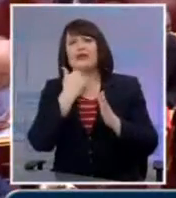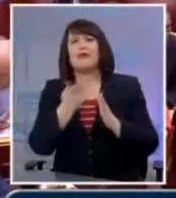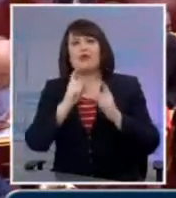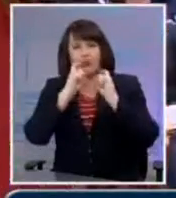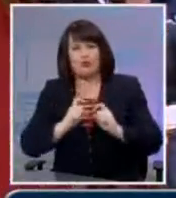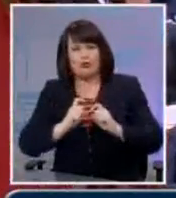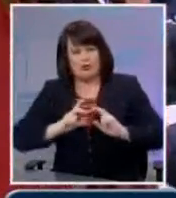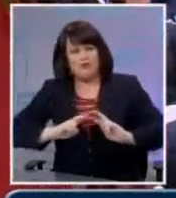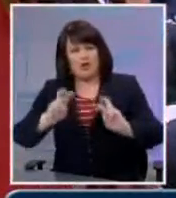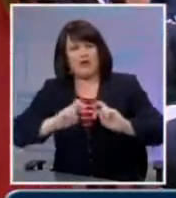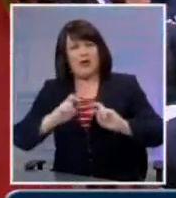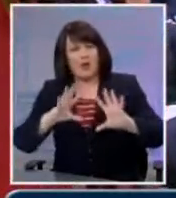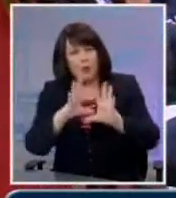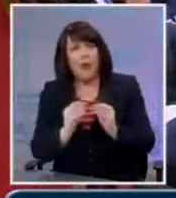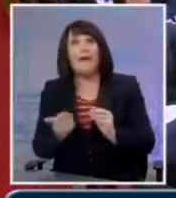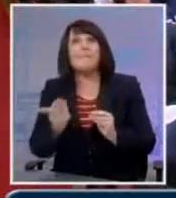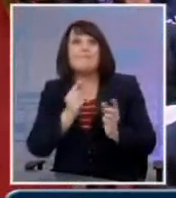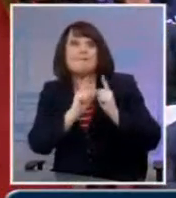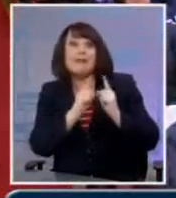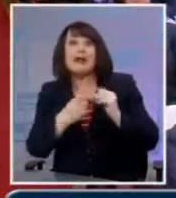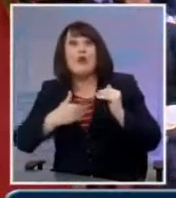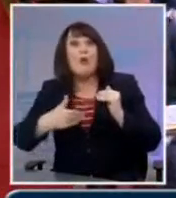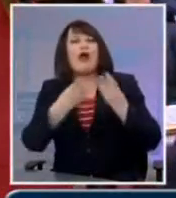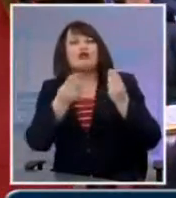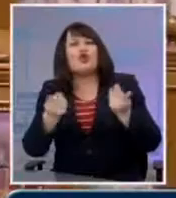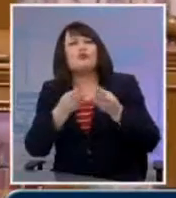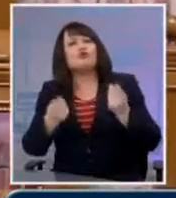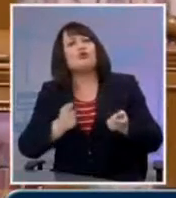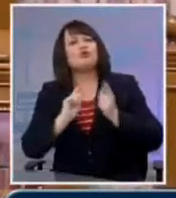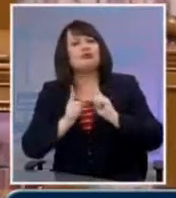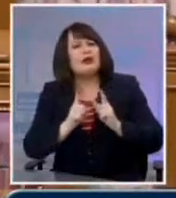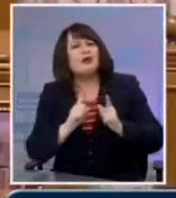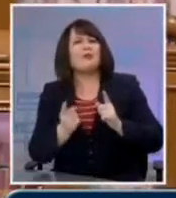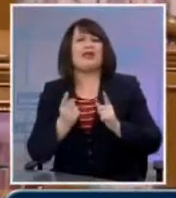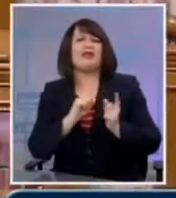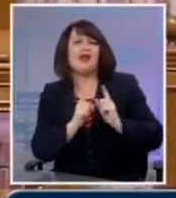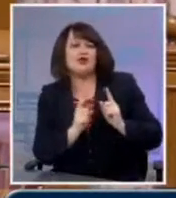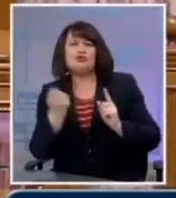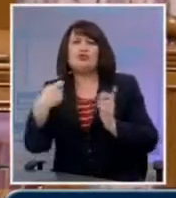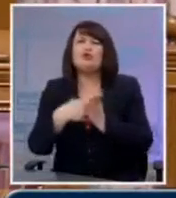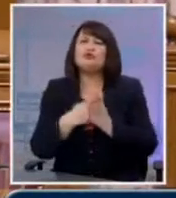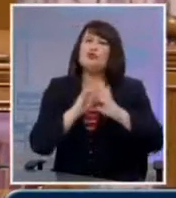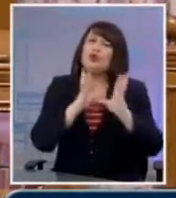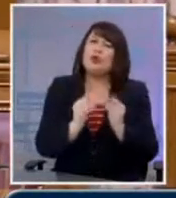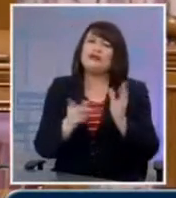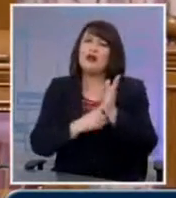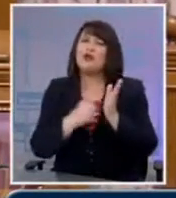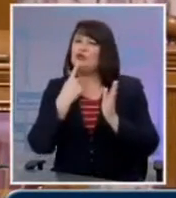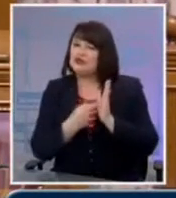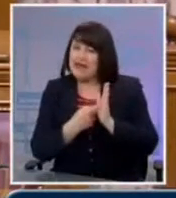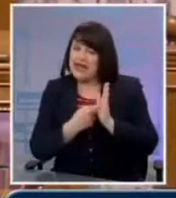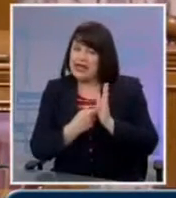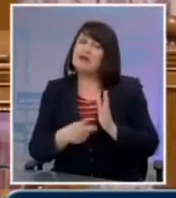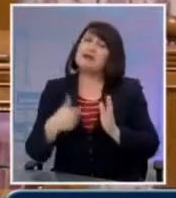αναγκαστικές εκτελέσεις πριν έχουν εξαντλήσει όλα τα περιθώρια που προβλέπονται από την νομοθεσία. Και η